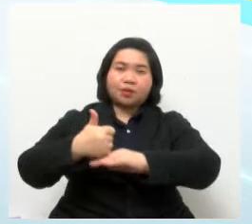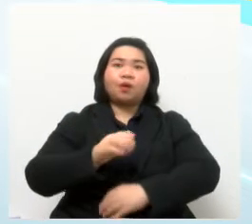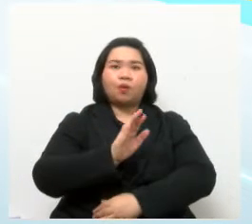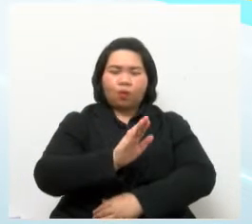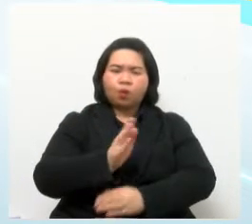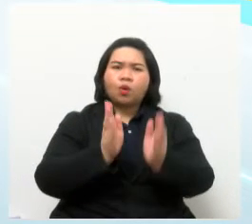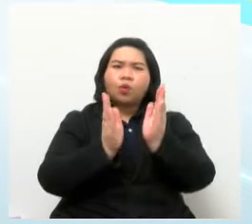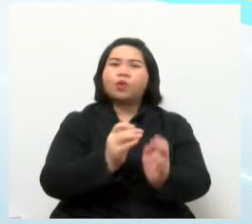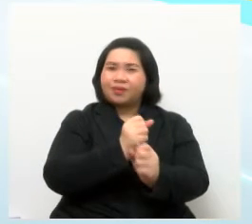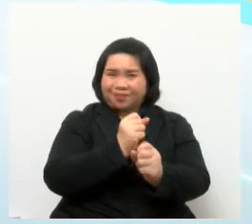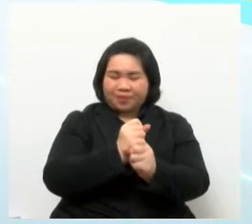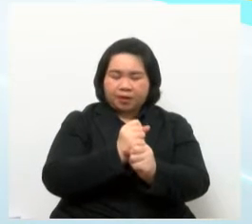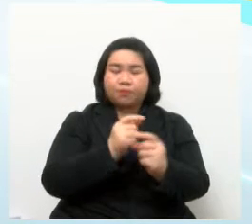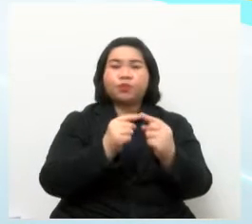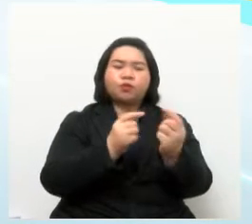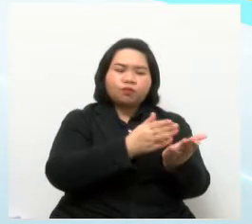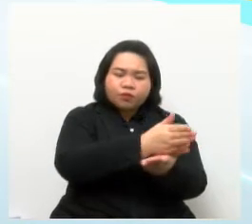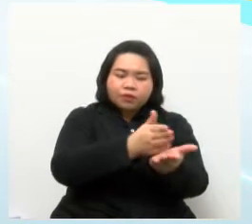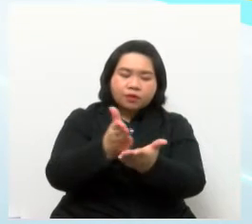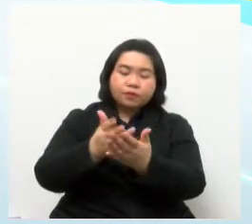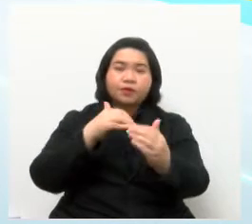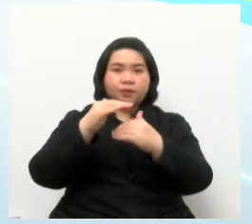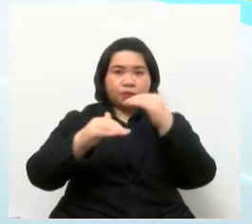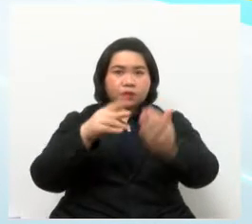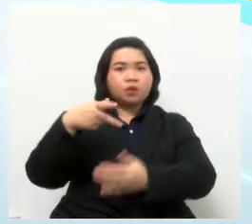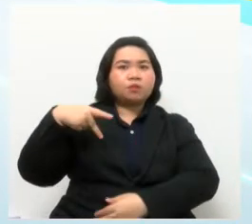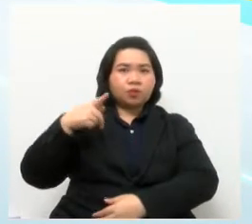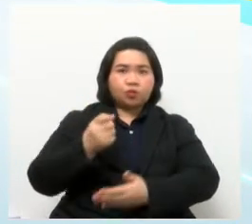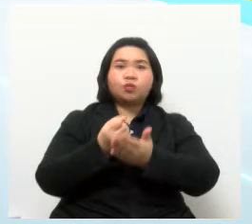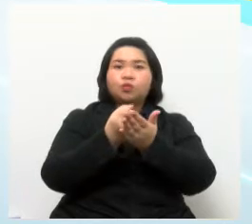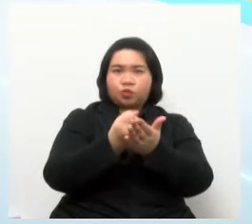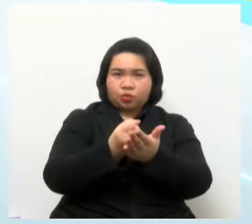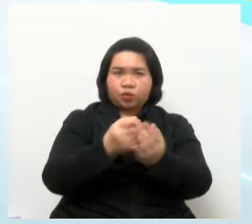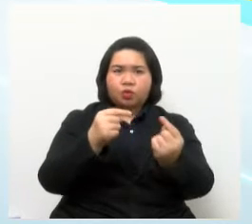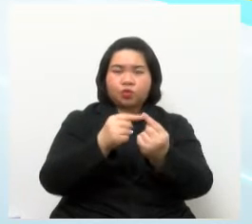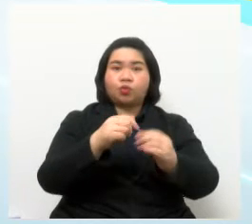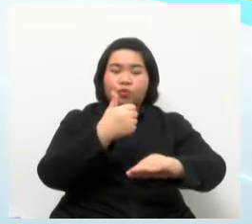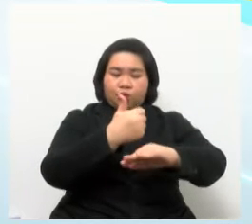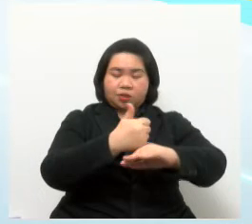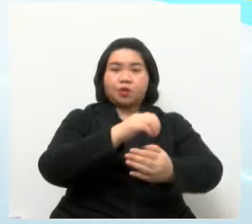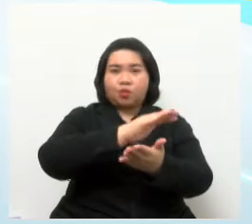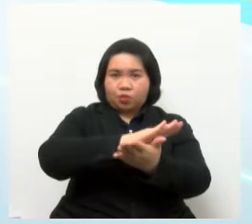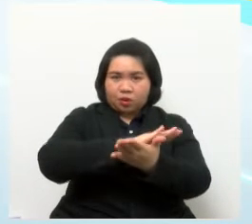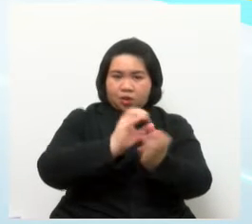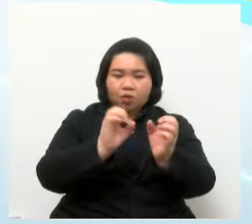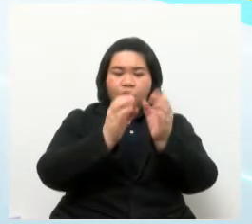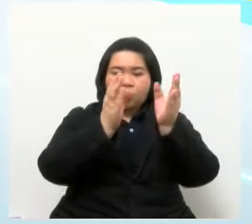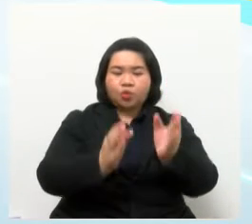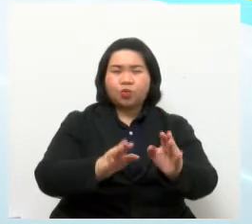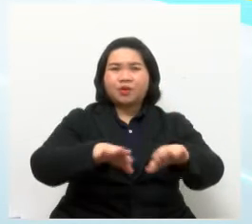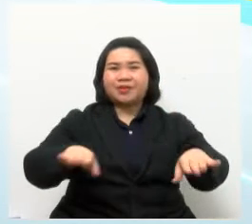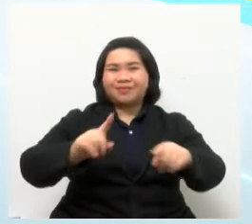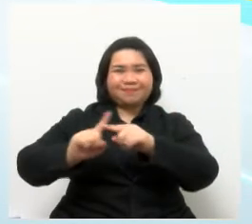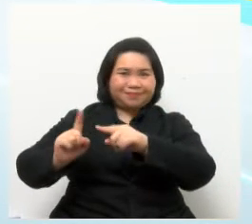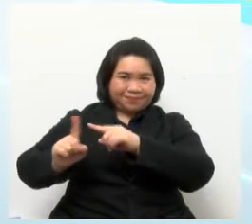ที่มีส่วนเกี่ยวข้องค่ะกับการพัฒนาด้านต่างๆทำให้เกิดประโยชน์สูงสุดนะคะแก่ทั้งผู้บริหารโรงเรียนคุณครูแล้วก็นักเรียนด้วยค่ะท่าน